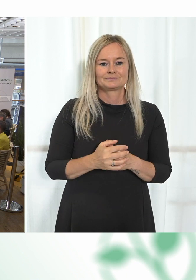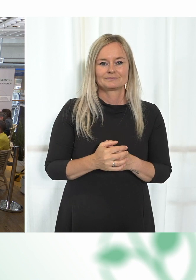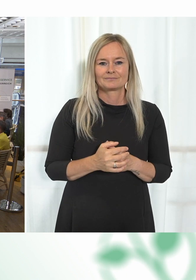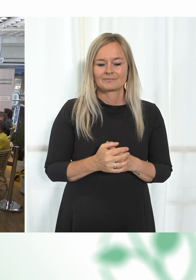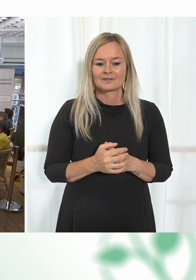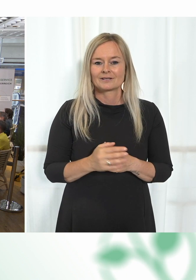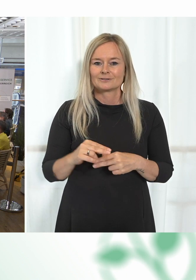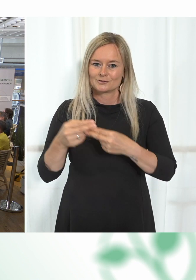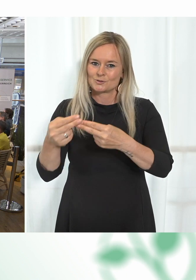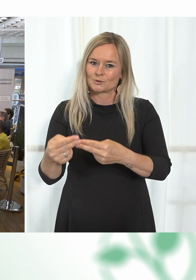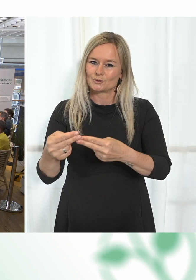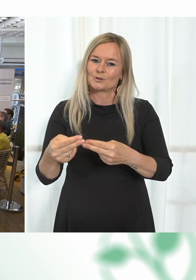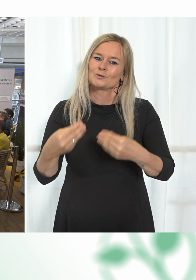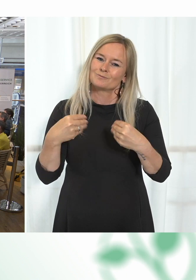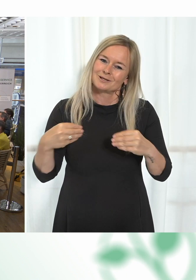IKEA-Sessel.